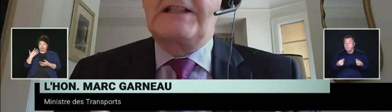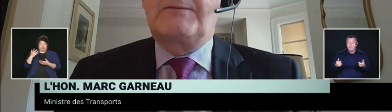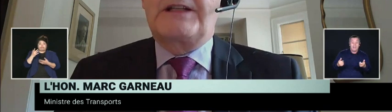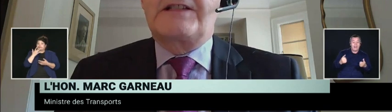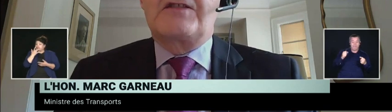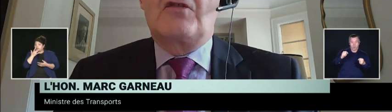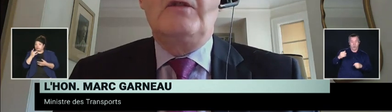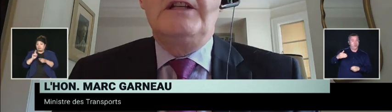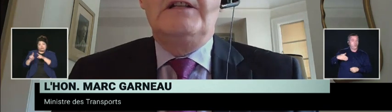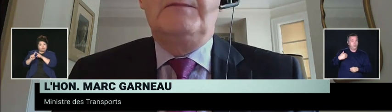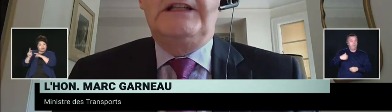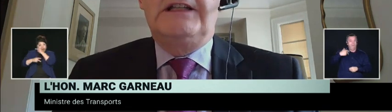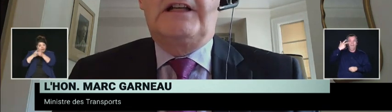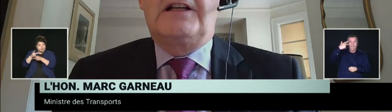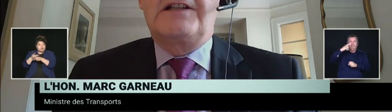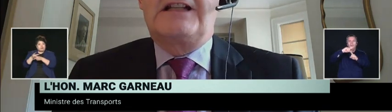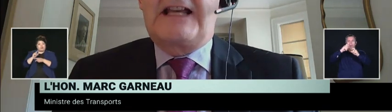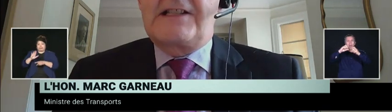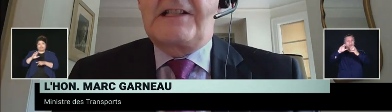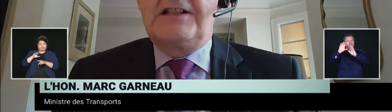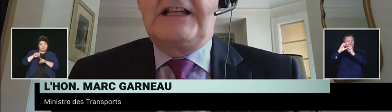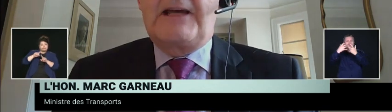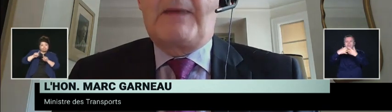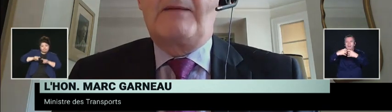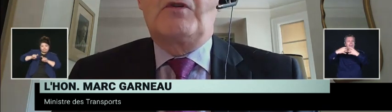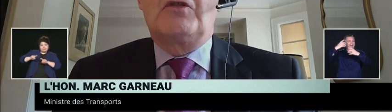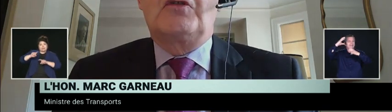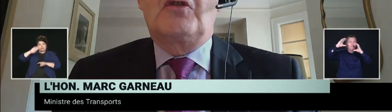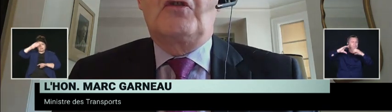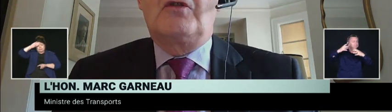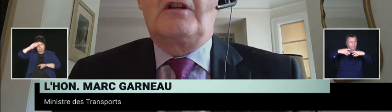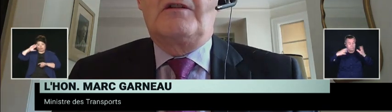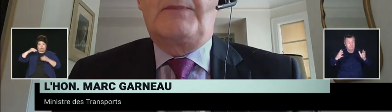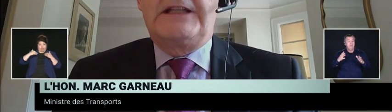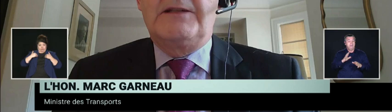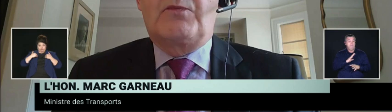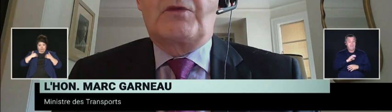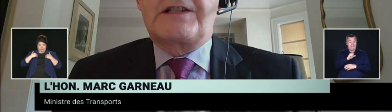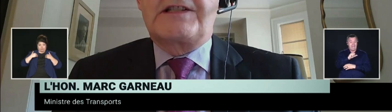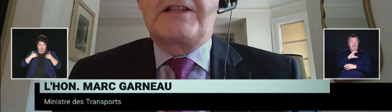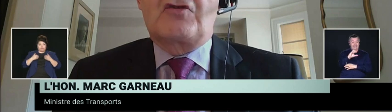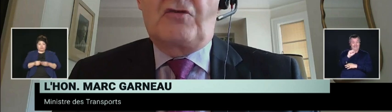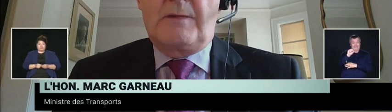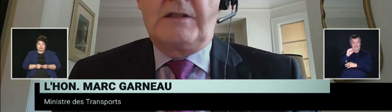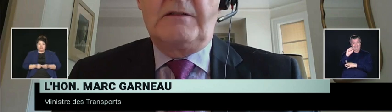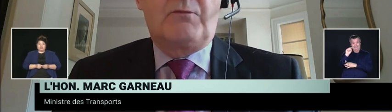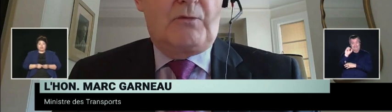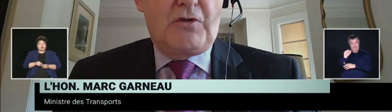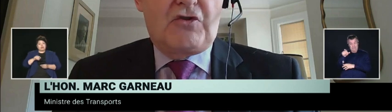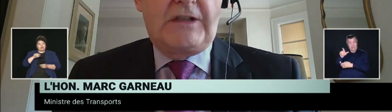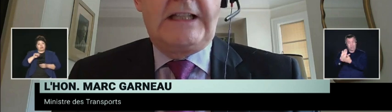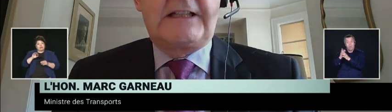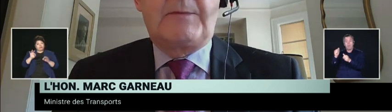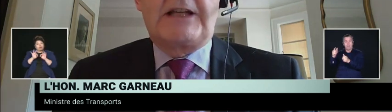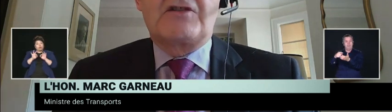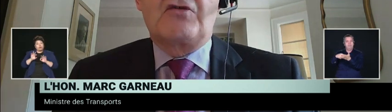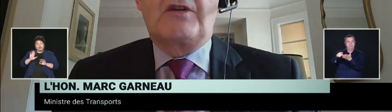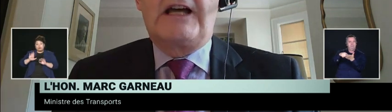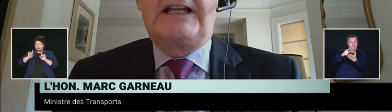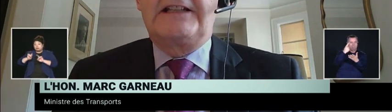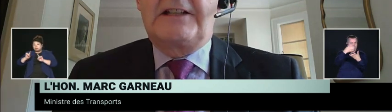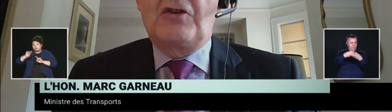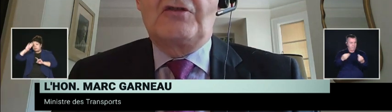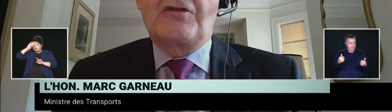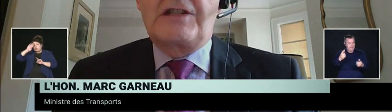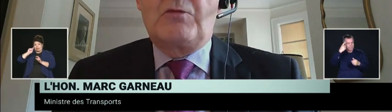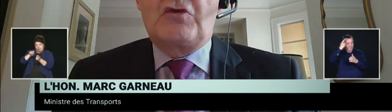une certaine précision, mais l'ACSTA est capable de payer pour ces instruments pour mesurer la température